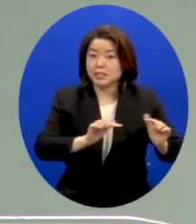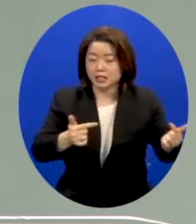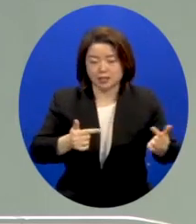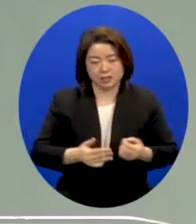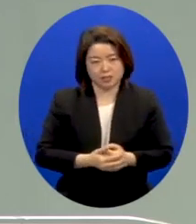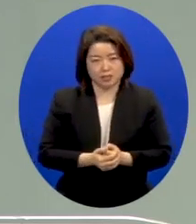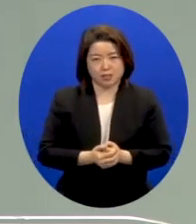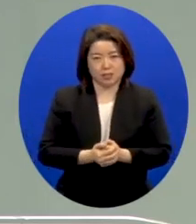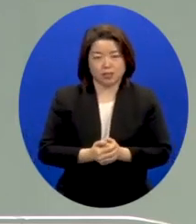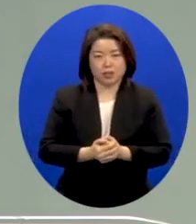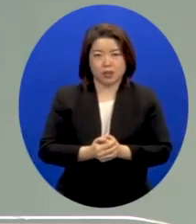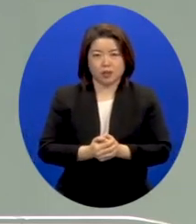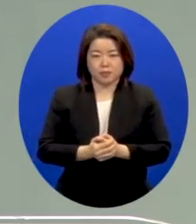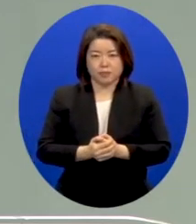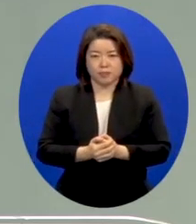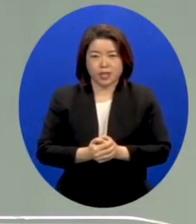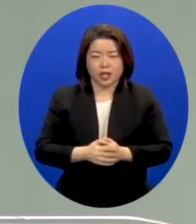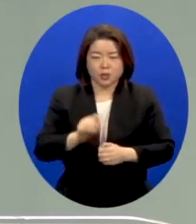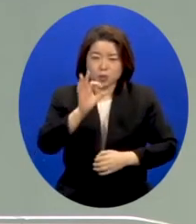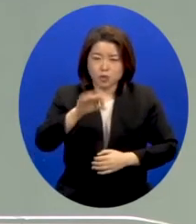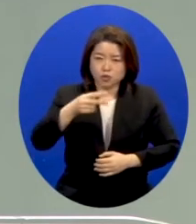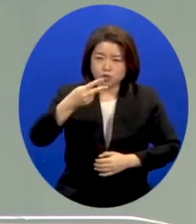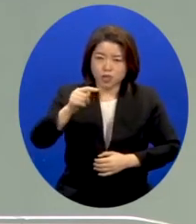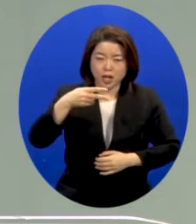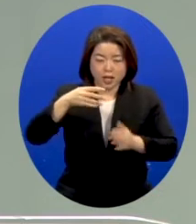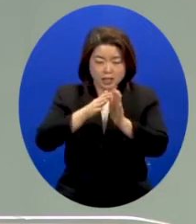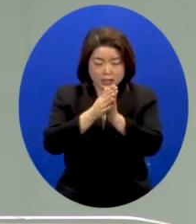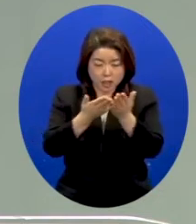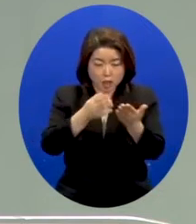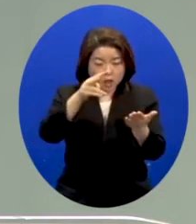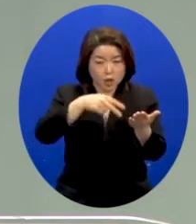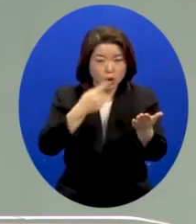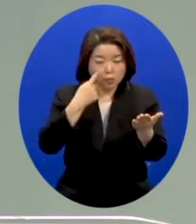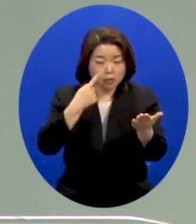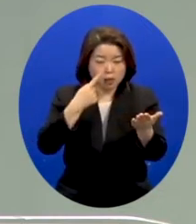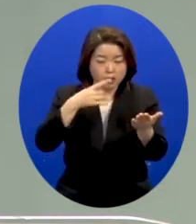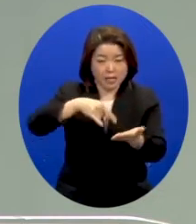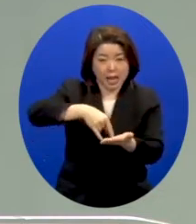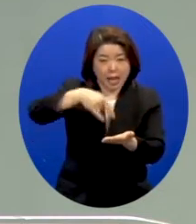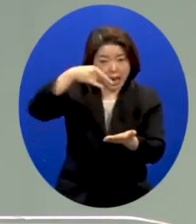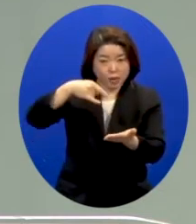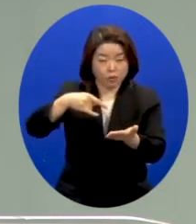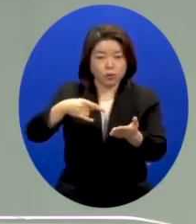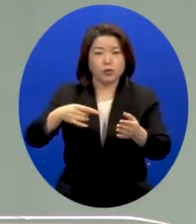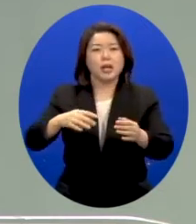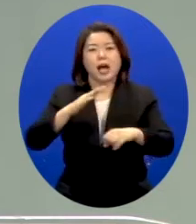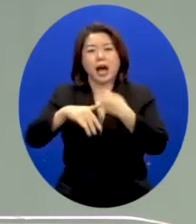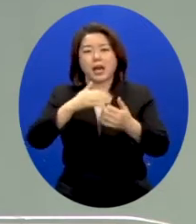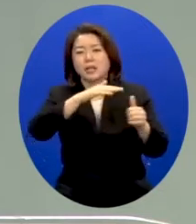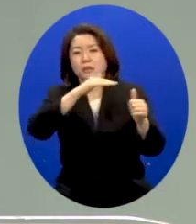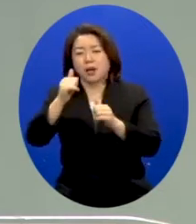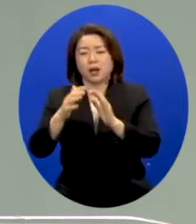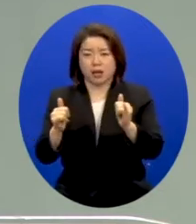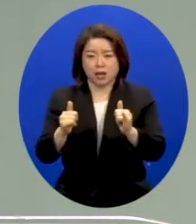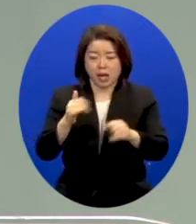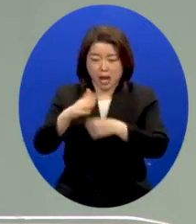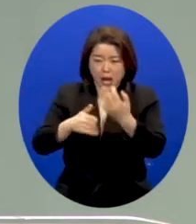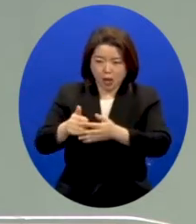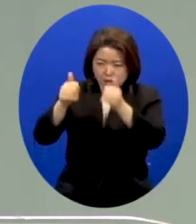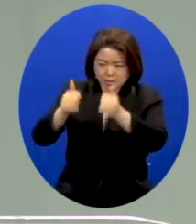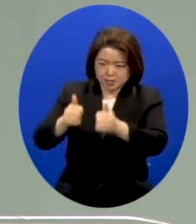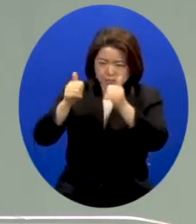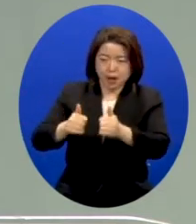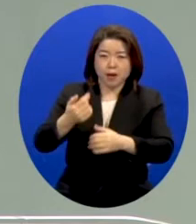유다서 를 읽어보면 에녹은 선지자 였습니다 하나님의 마지막 심판을 에녹은 보았어요